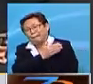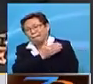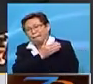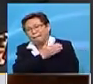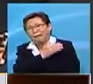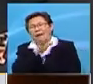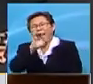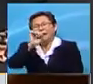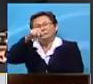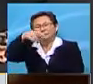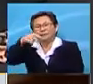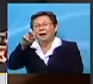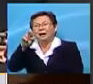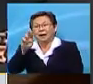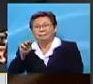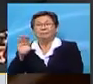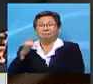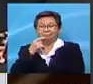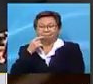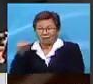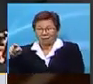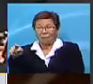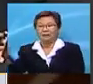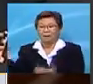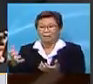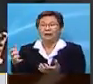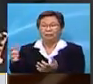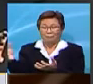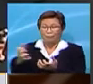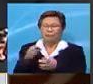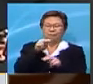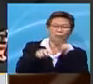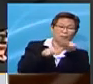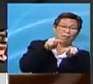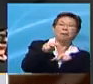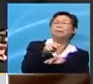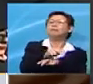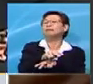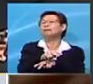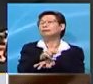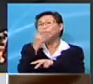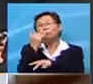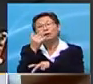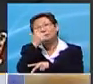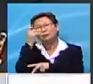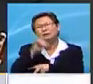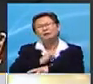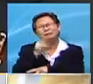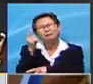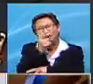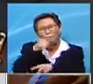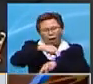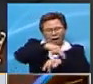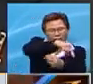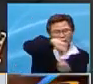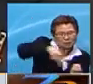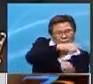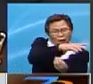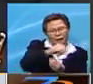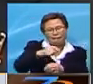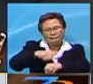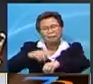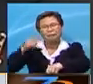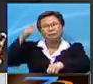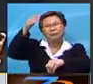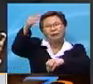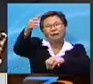pihak SPRM supaya mereka dapat membuat pemantauan. Kerana saya tidak mahu alam sekitar dan juga masa